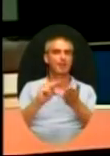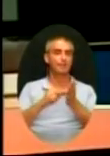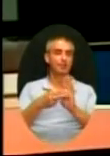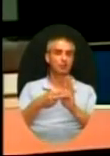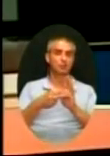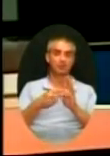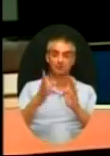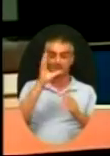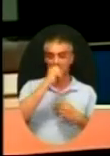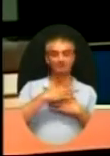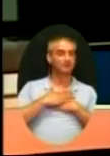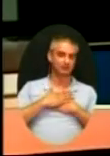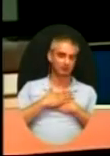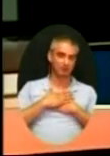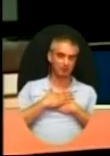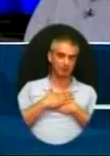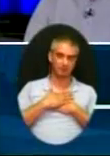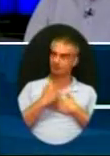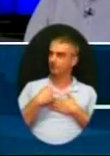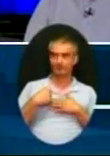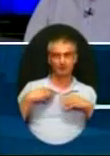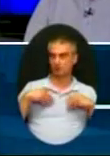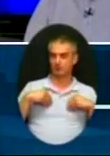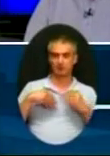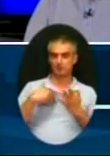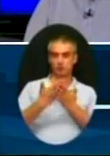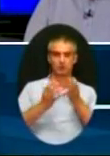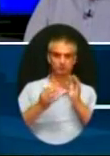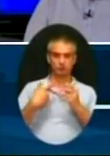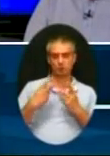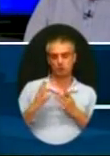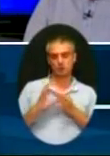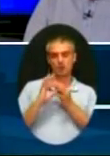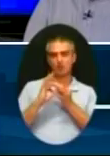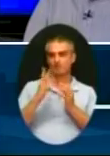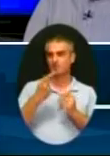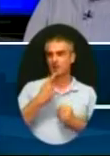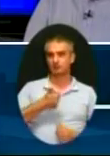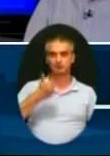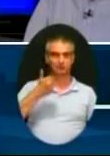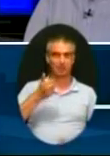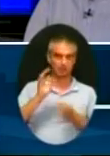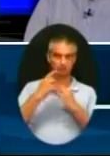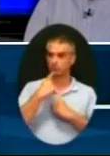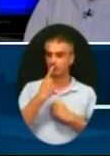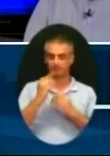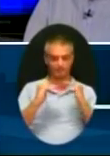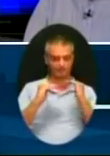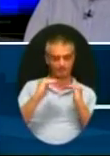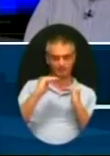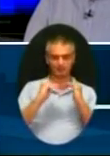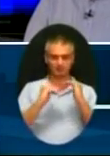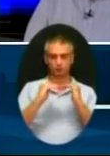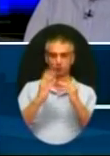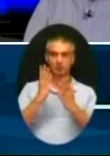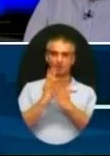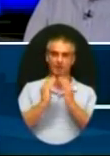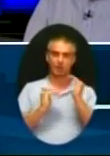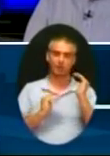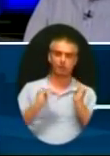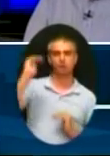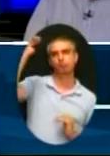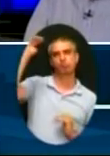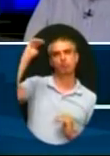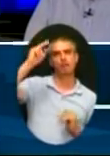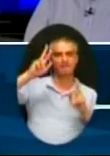עכשיו, לתפיסתי, ופה אני חולק על היועץ המשפטי, אני יותר קרוב לגרסת השרה, המאזן הזה, האיזון הזה, הוטה